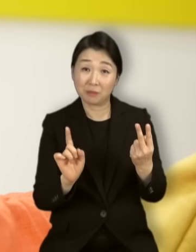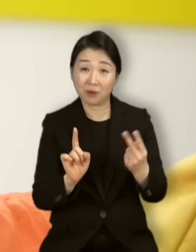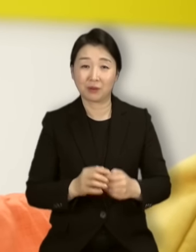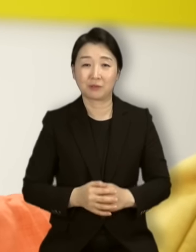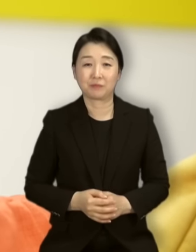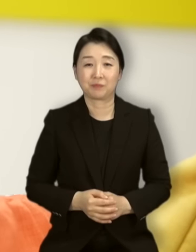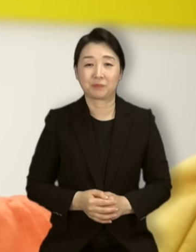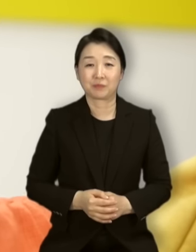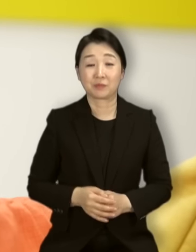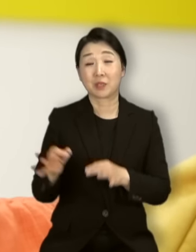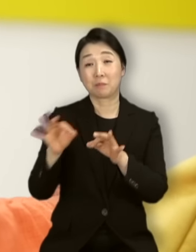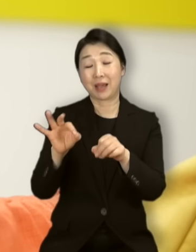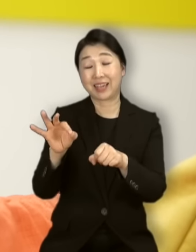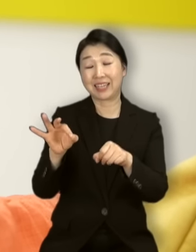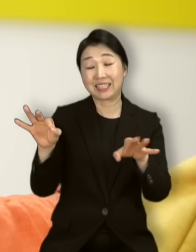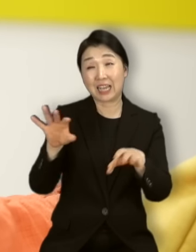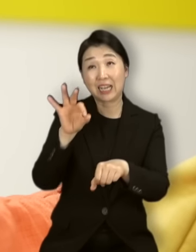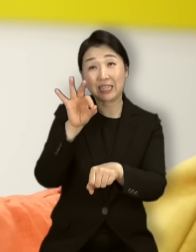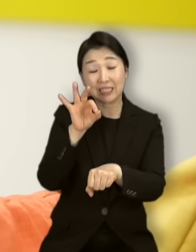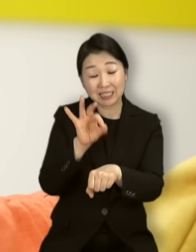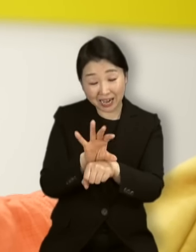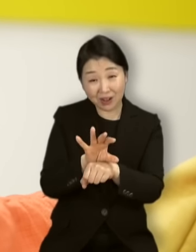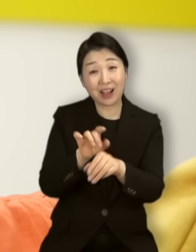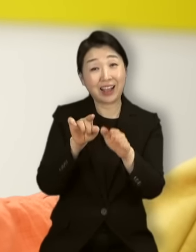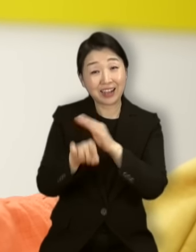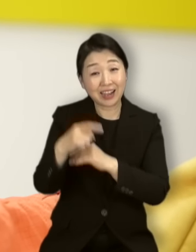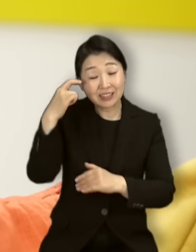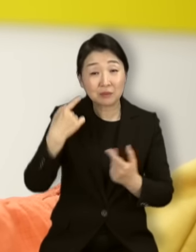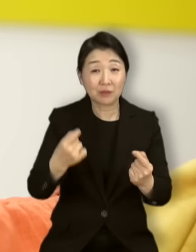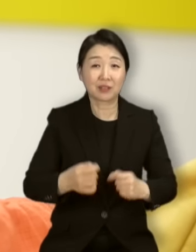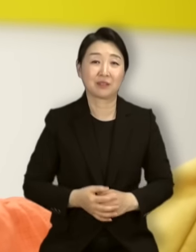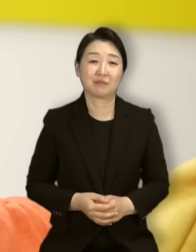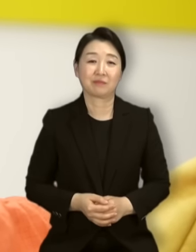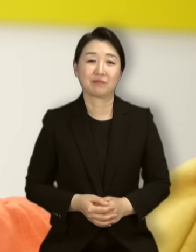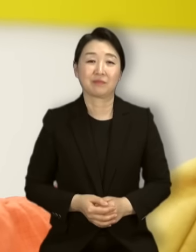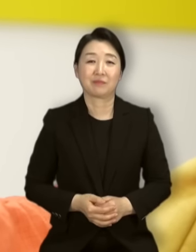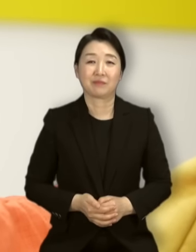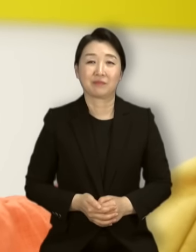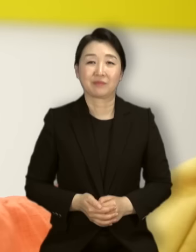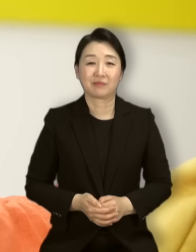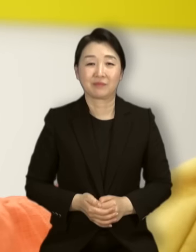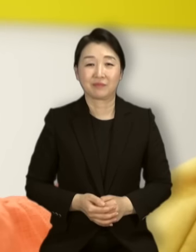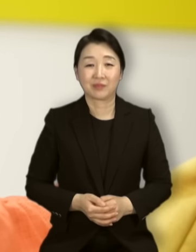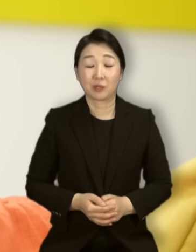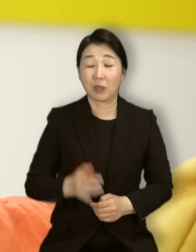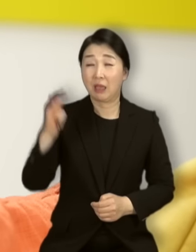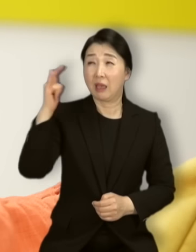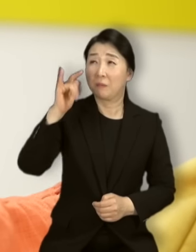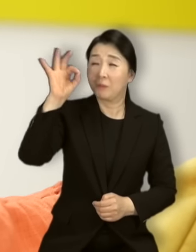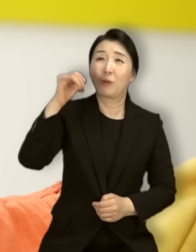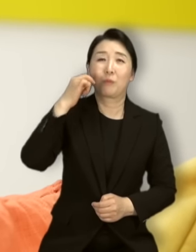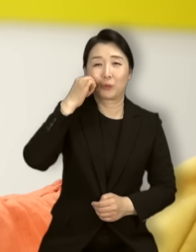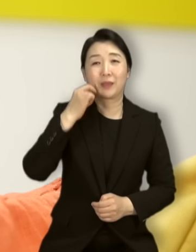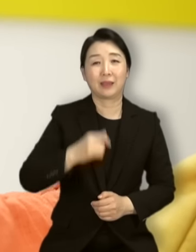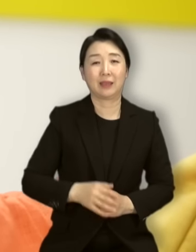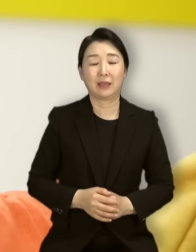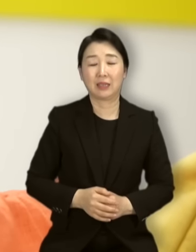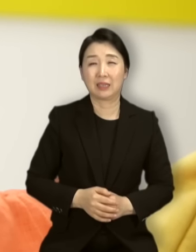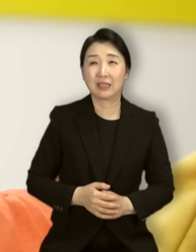저희가 볕을 볼 수가 없어요 금방니다 정말 내 평생 소원을 얼굴 한번 하해 보고 싶다 이런 생각도 기도주 진짜 많이